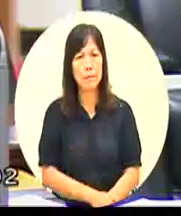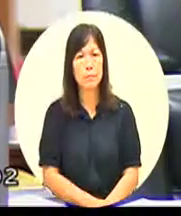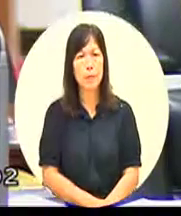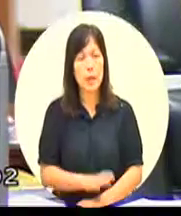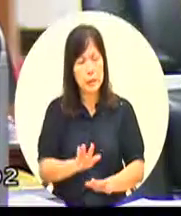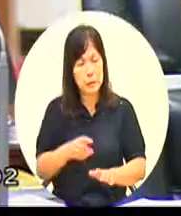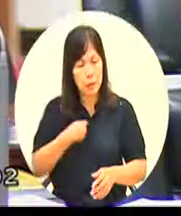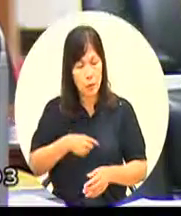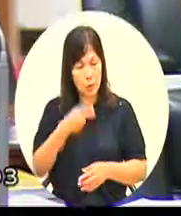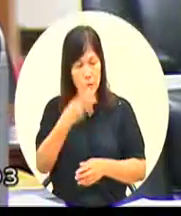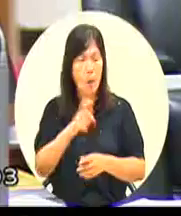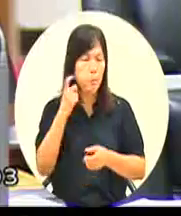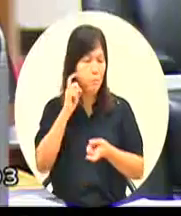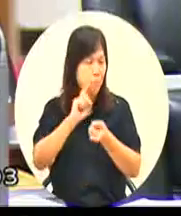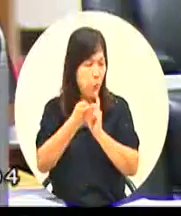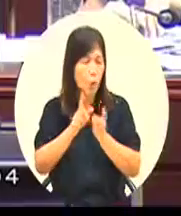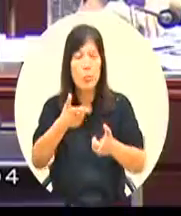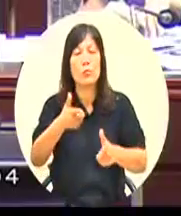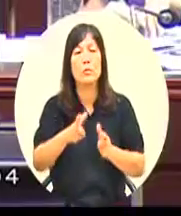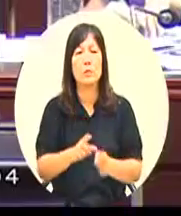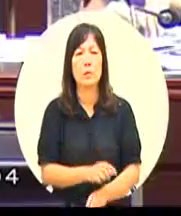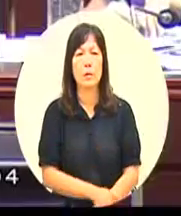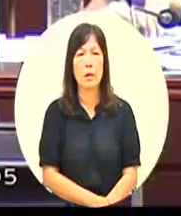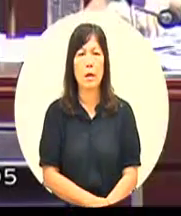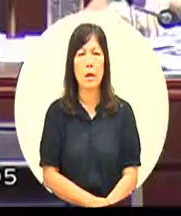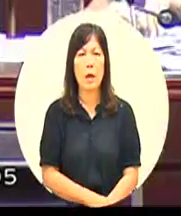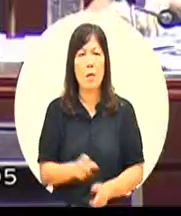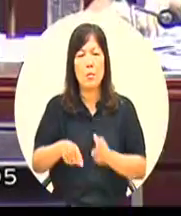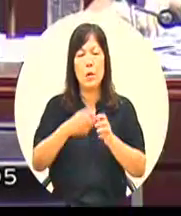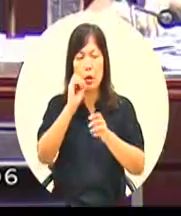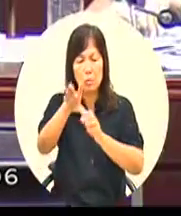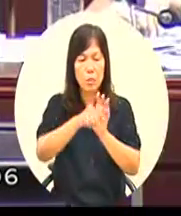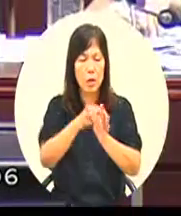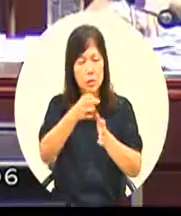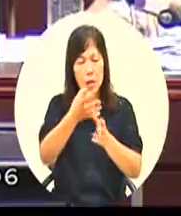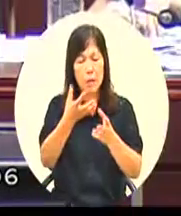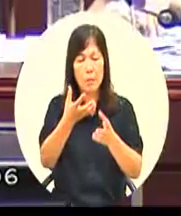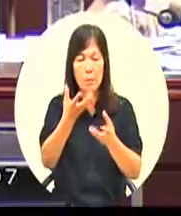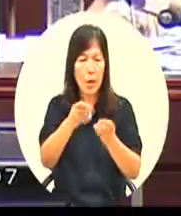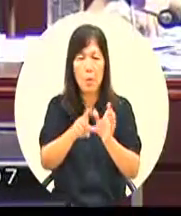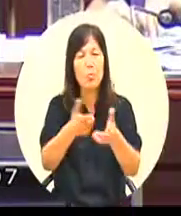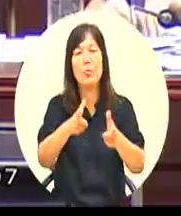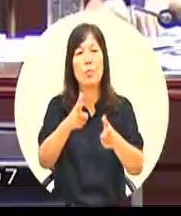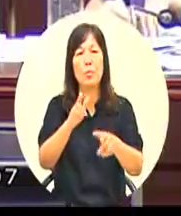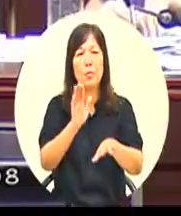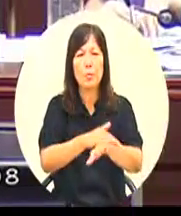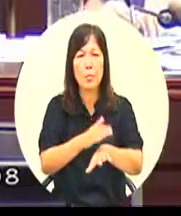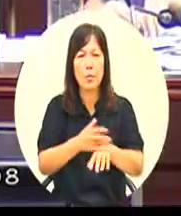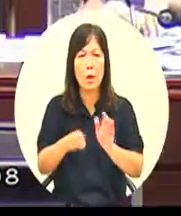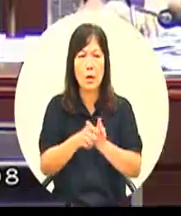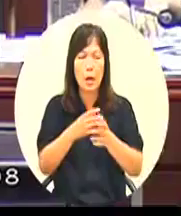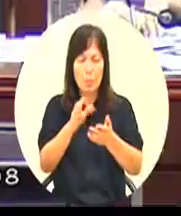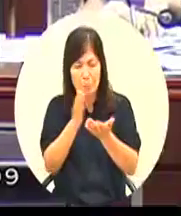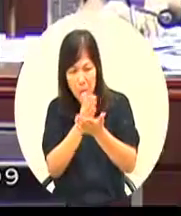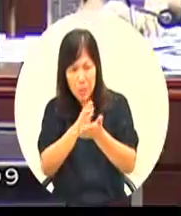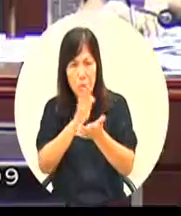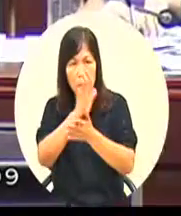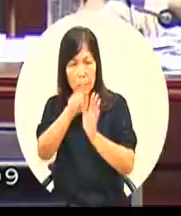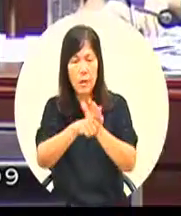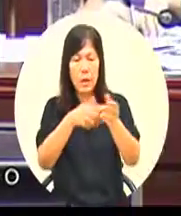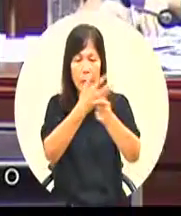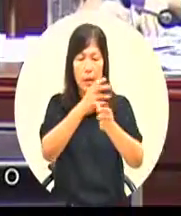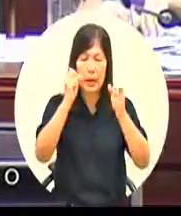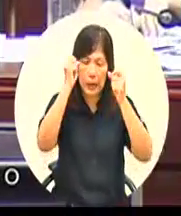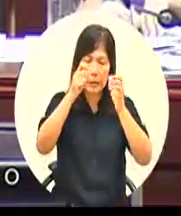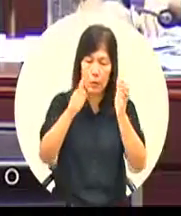今天才故意提出来。 教育局不会只回答说没有经费而已，教育局这些状态评估以后就会送给体育